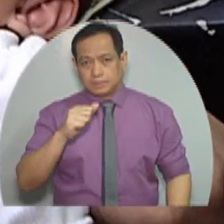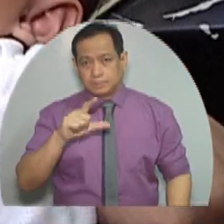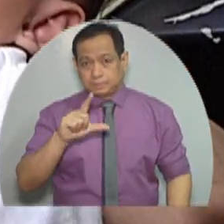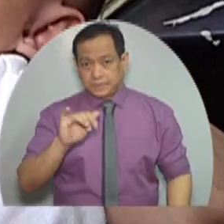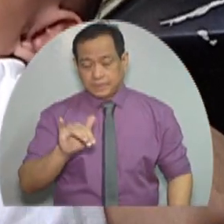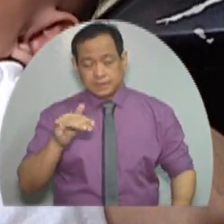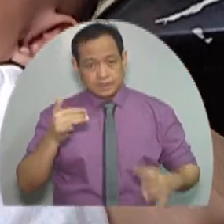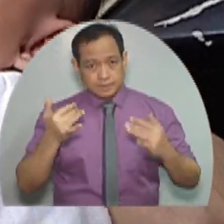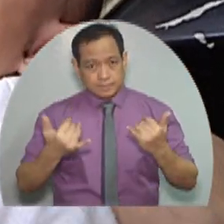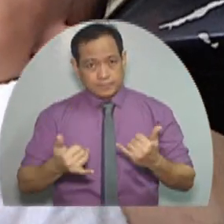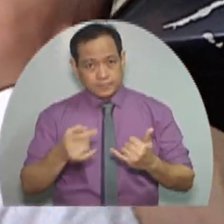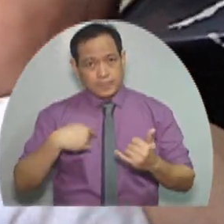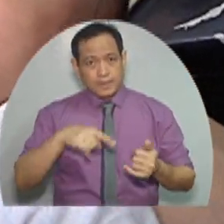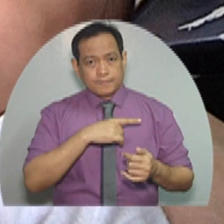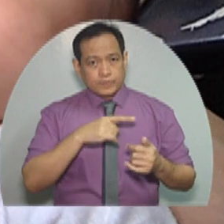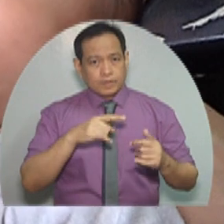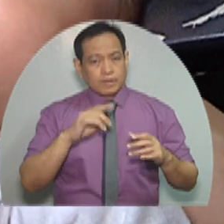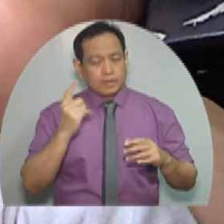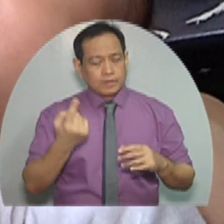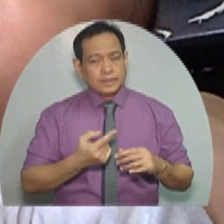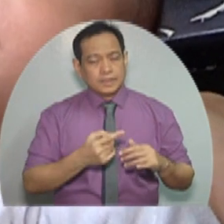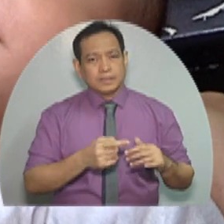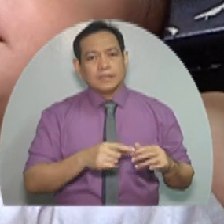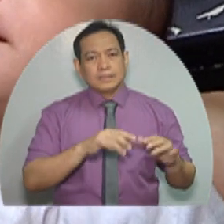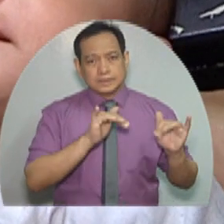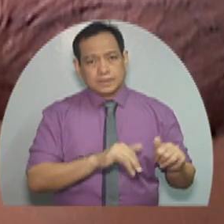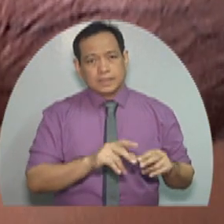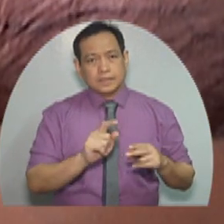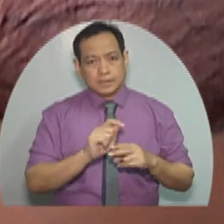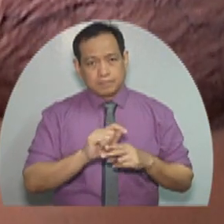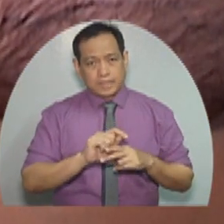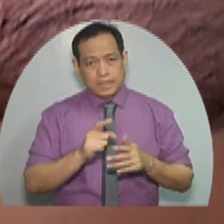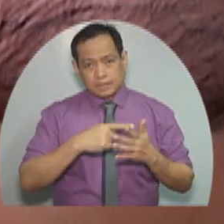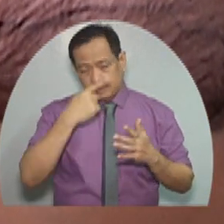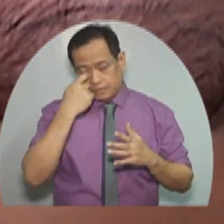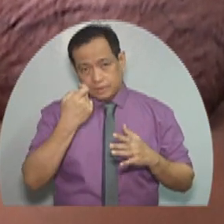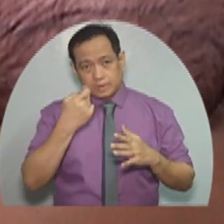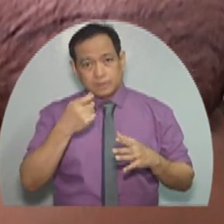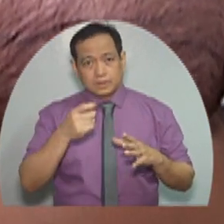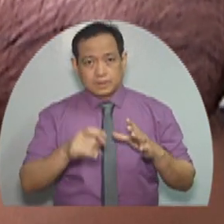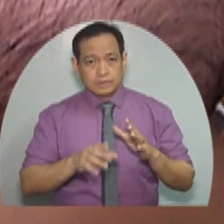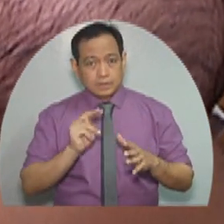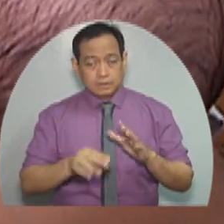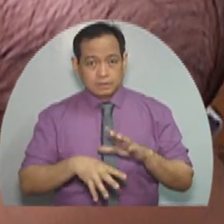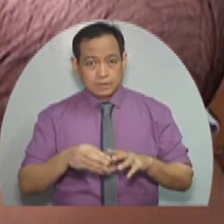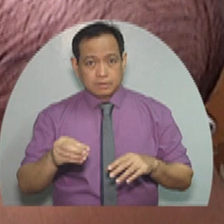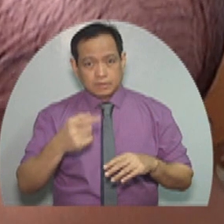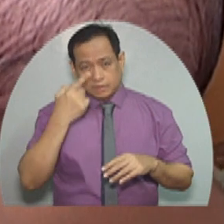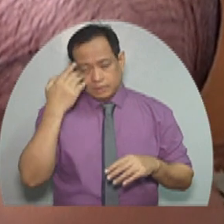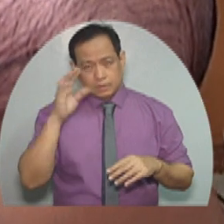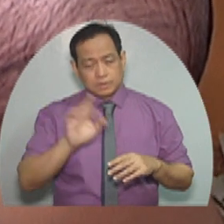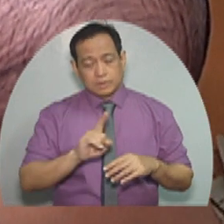na sa ngayon po kami nakikituloy lang. Papalisin na rin kasi po kami, kaya